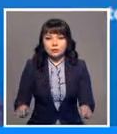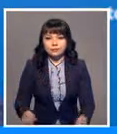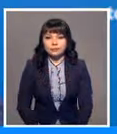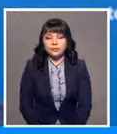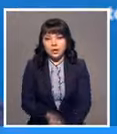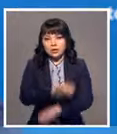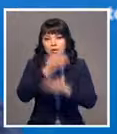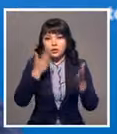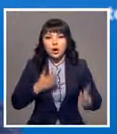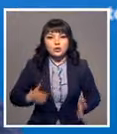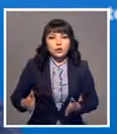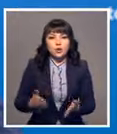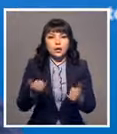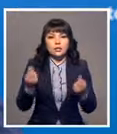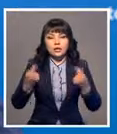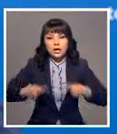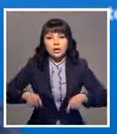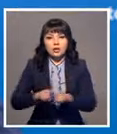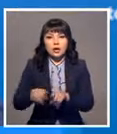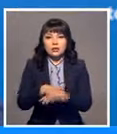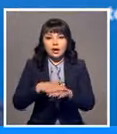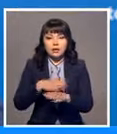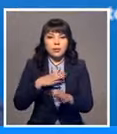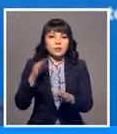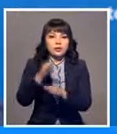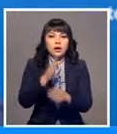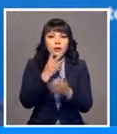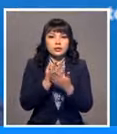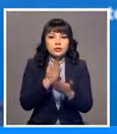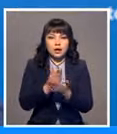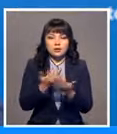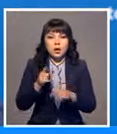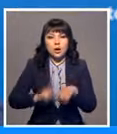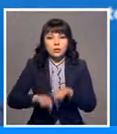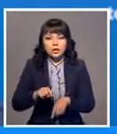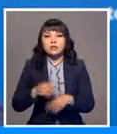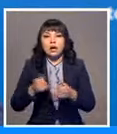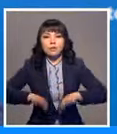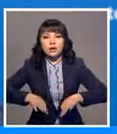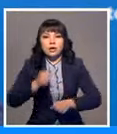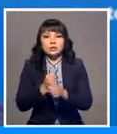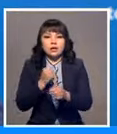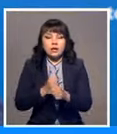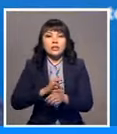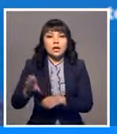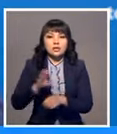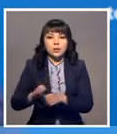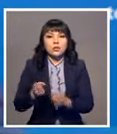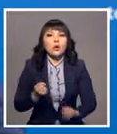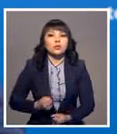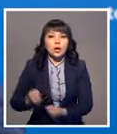ашылмақ. Нұрлы жол бағдарламасын дағдарысқа қарсы шаралармен толықтырылды. Бұл отандық машина жасау ісін және экспорттаушылардың